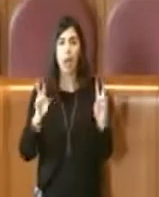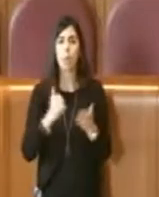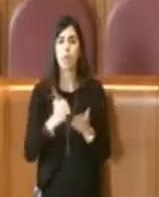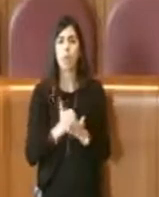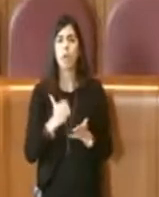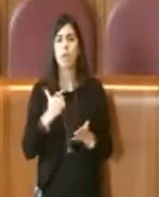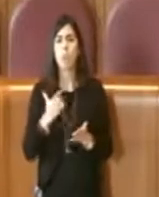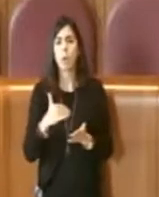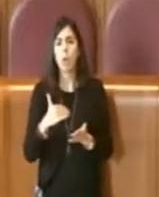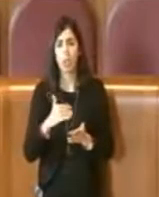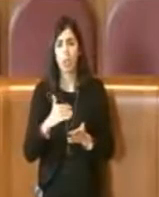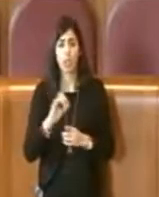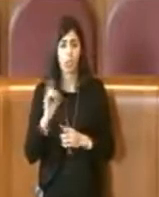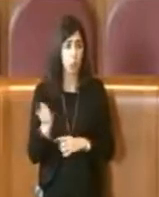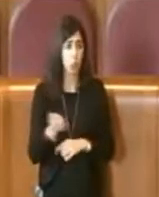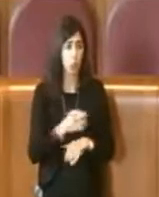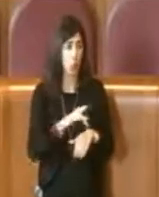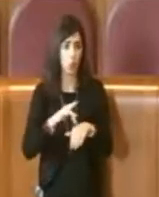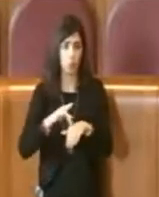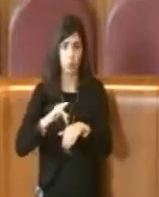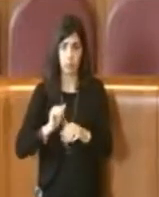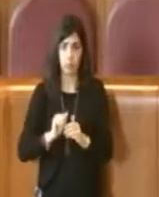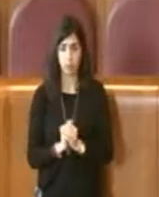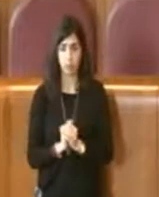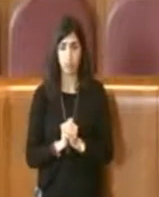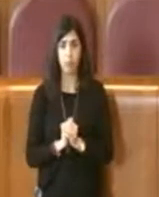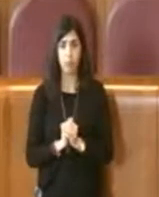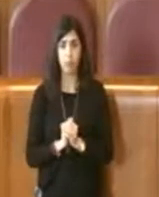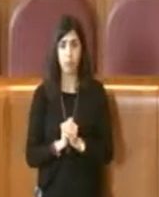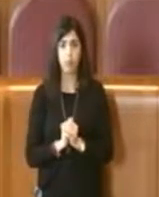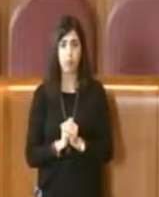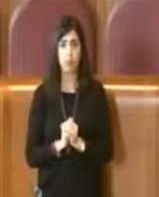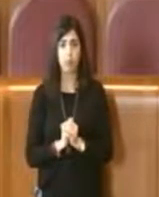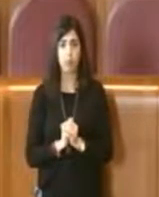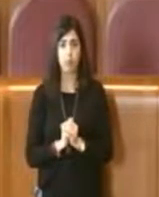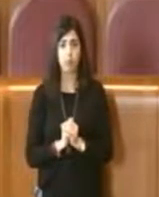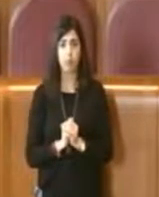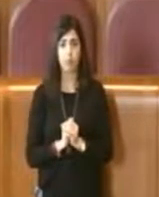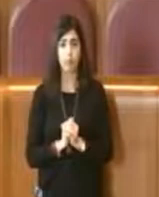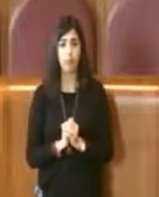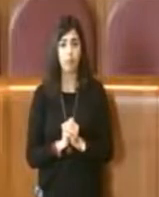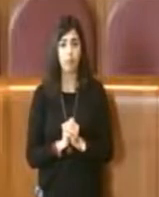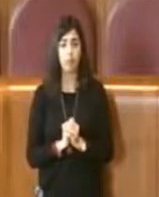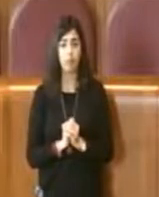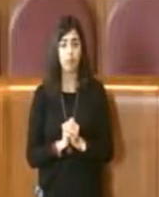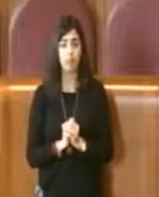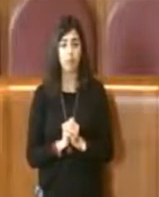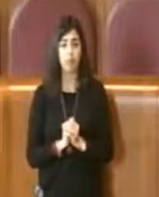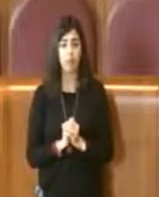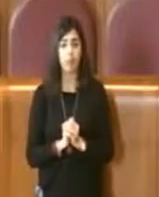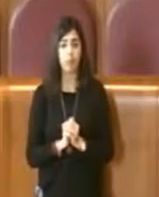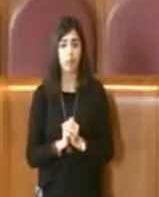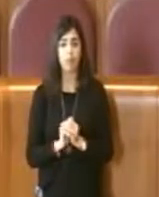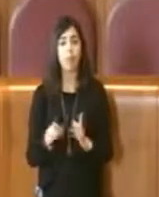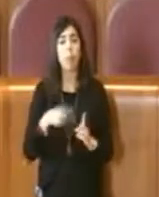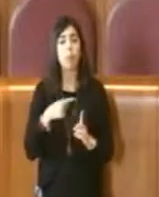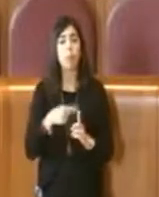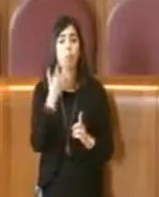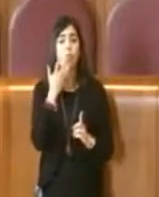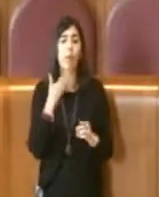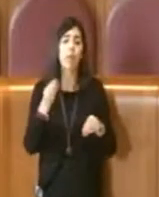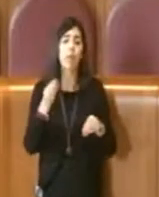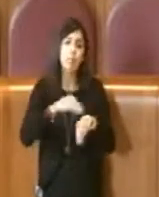tutti e anche sui collegamenti viari vanno ad